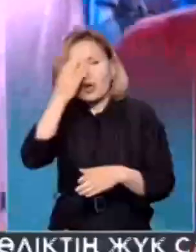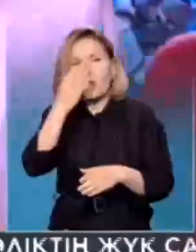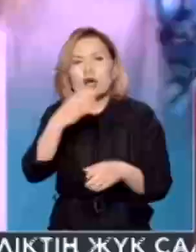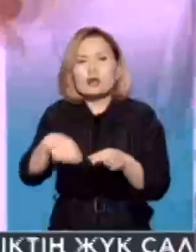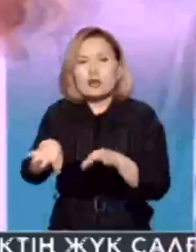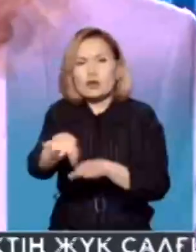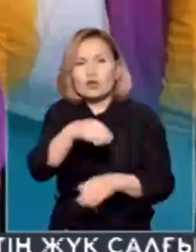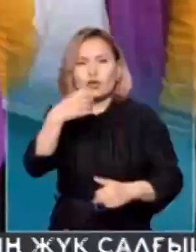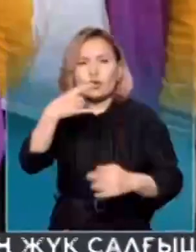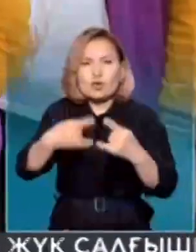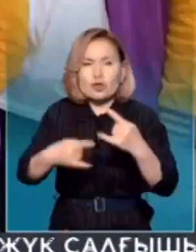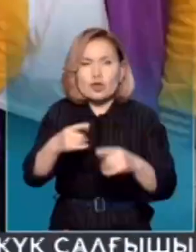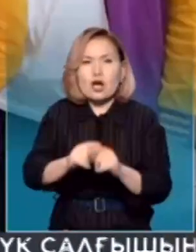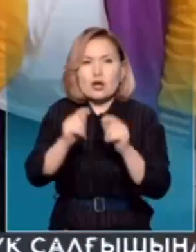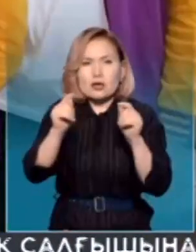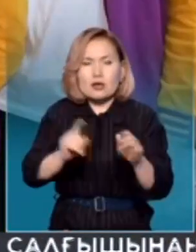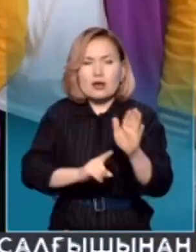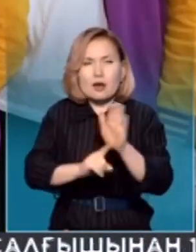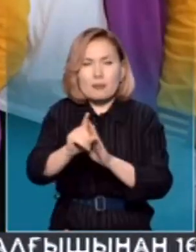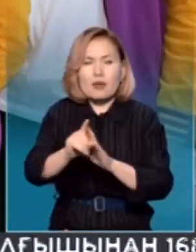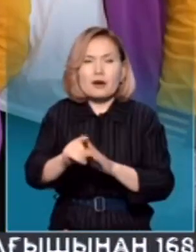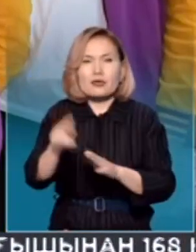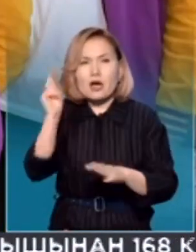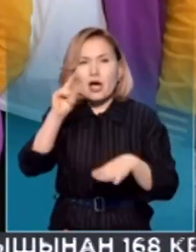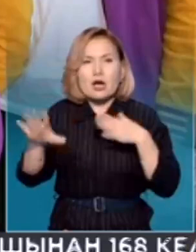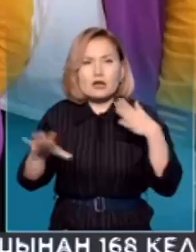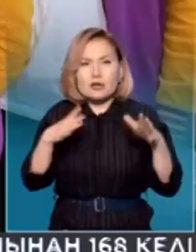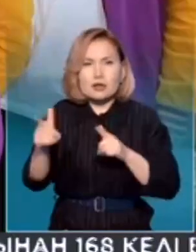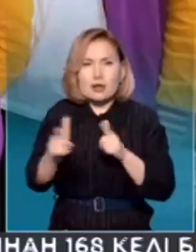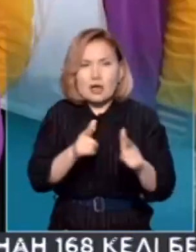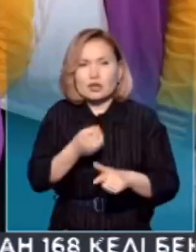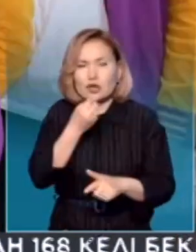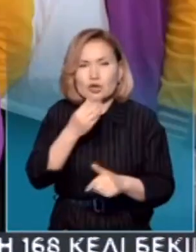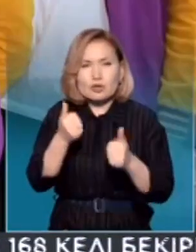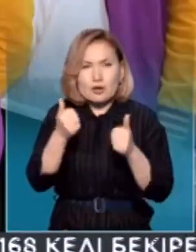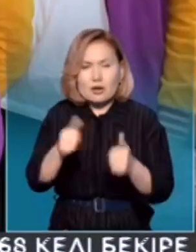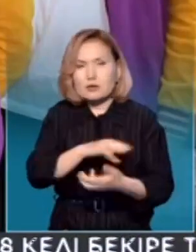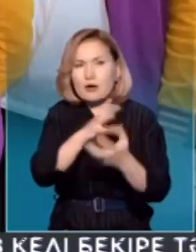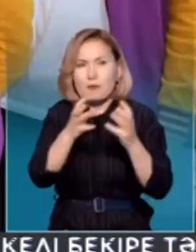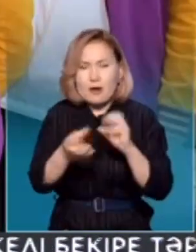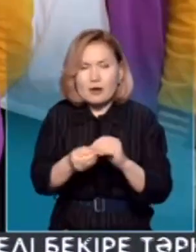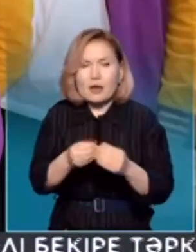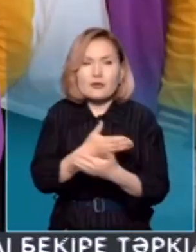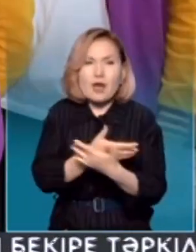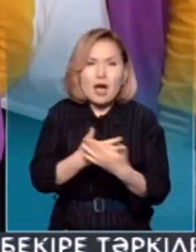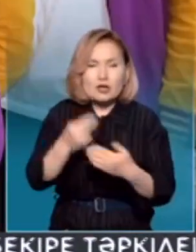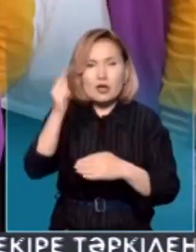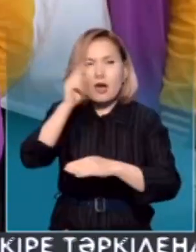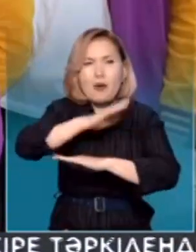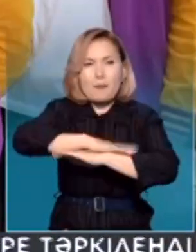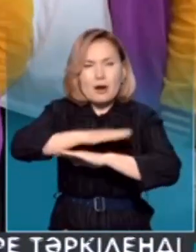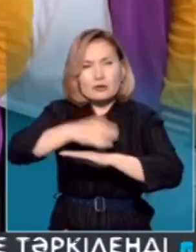тележоба басталмақ. Дайындық өте жақсы, жан-жағынан дайындалып келдік, әртүрлі саладан, әртүрлі пәндерді қарап,